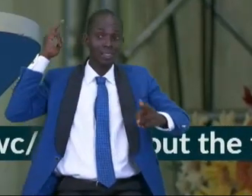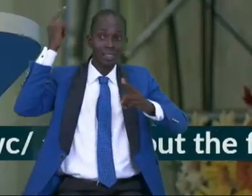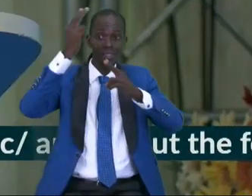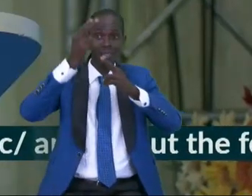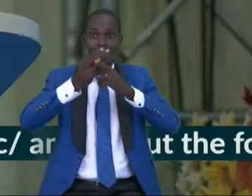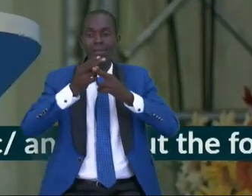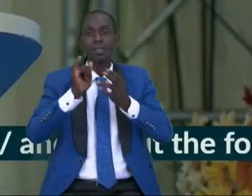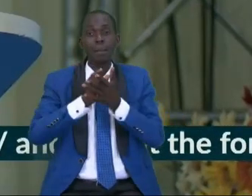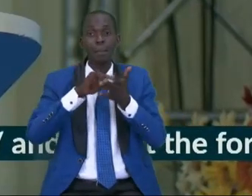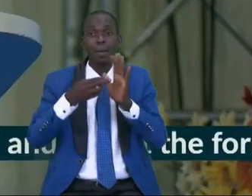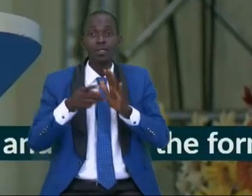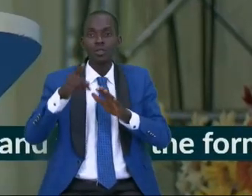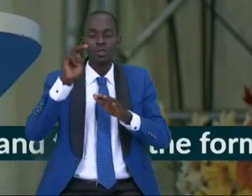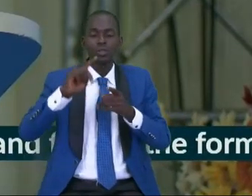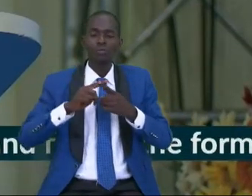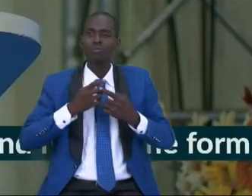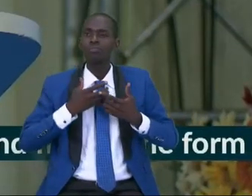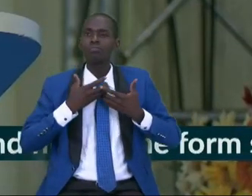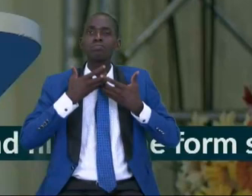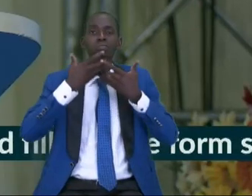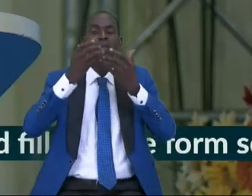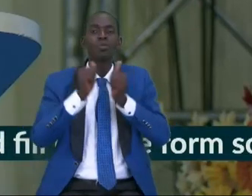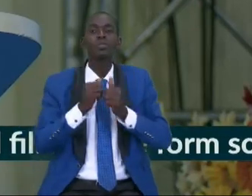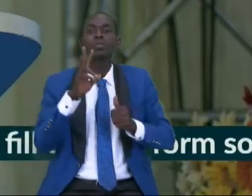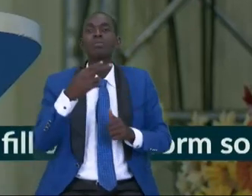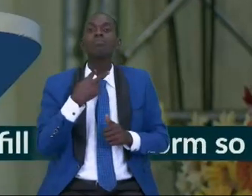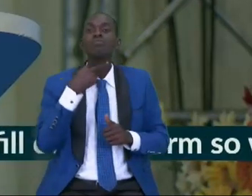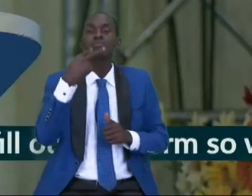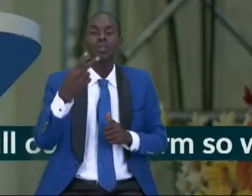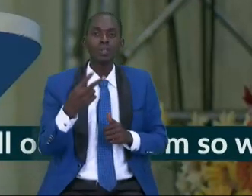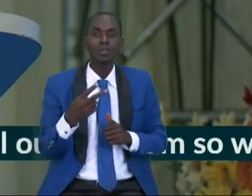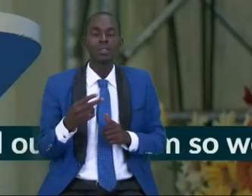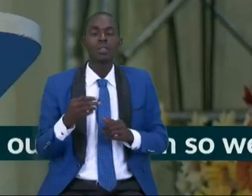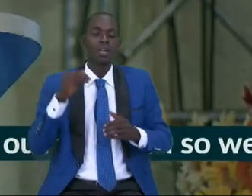vous serez un candidat, un témoin